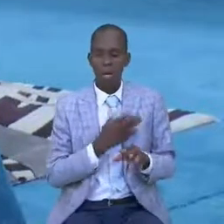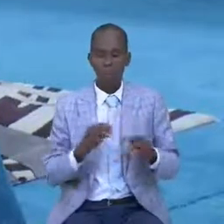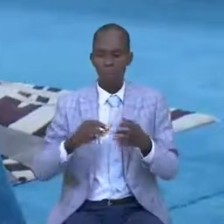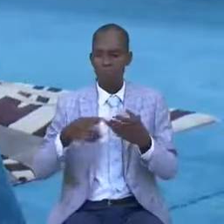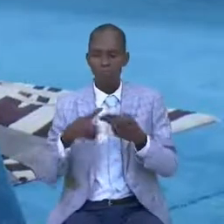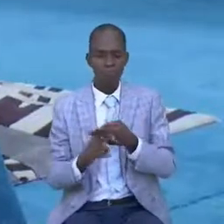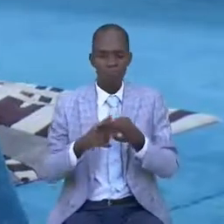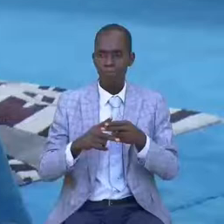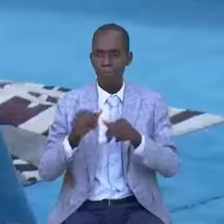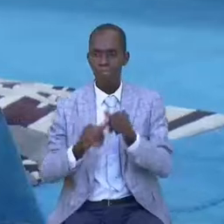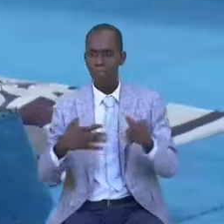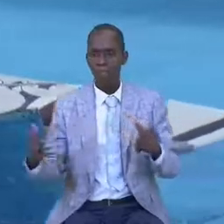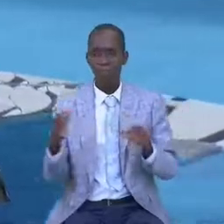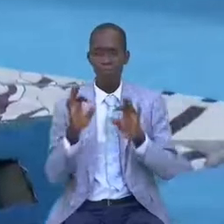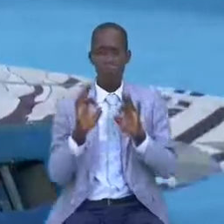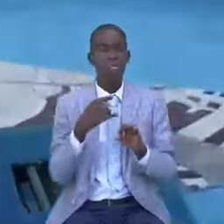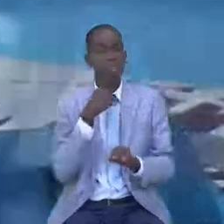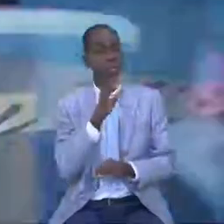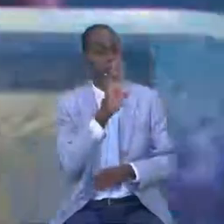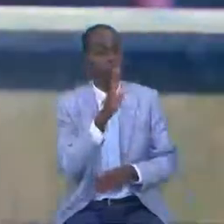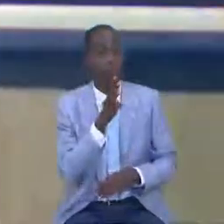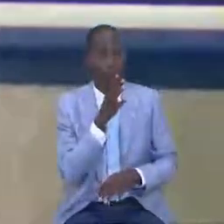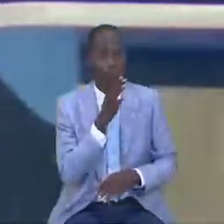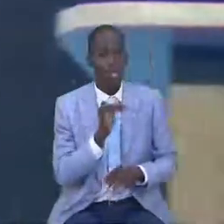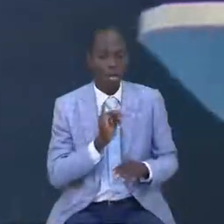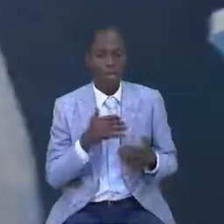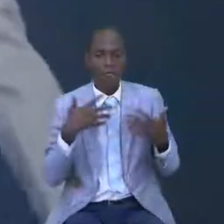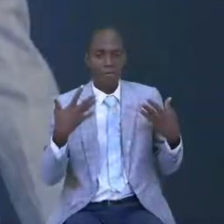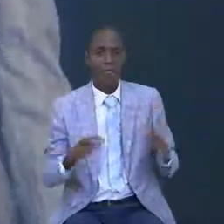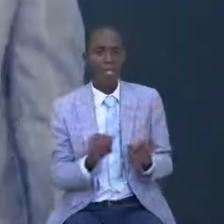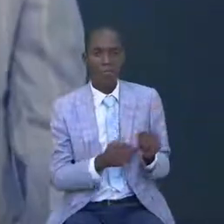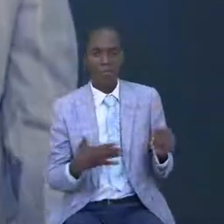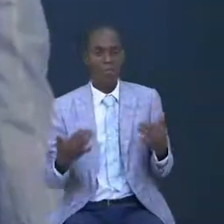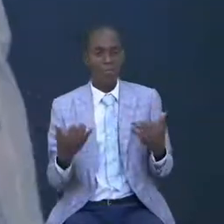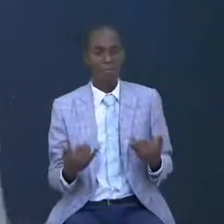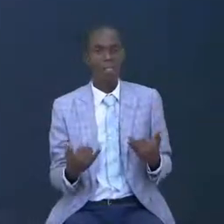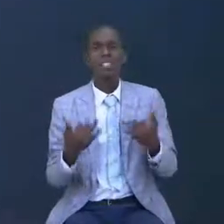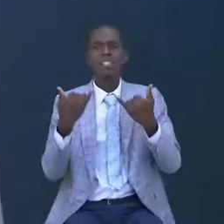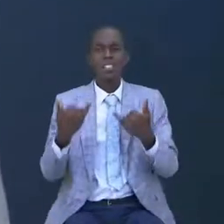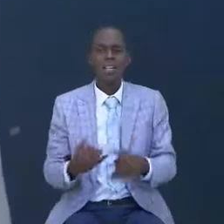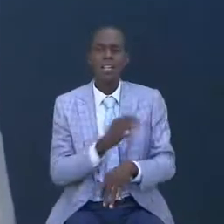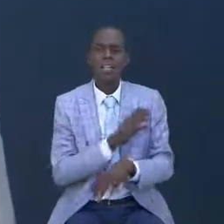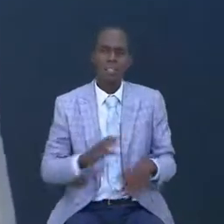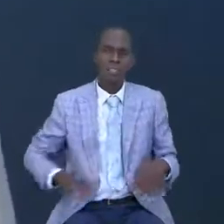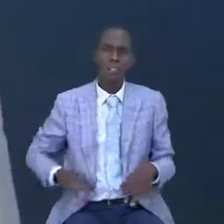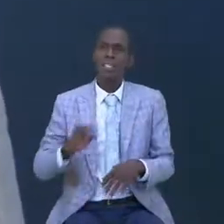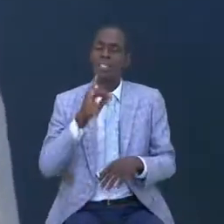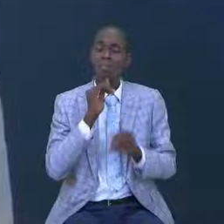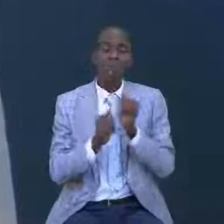lieux non visibles aux hommes. Et il écoute les choses, sert les choses et dit, madame, que tout est maintenant